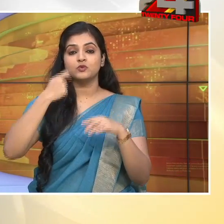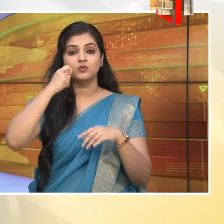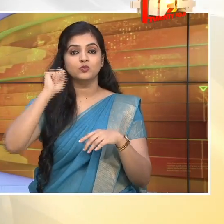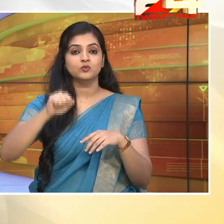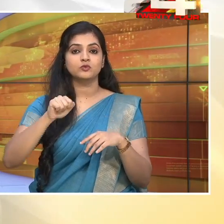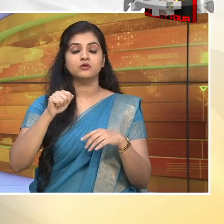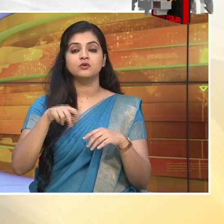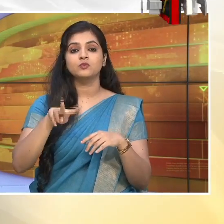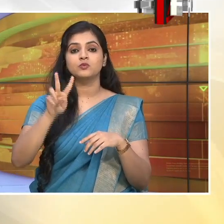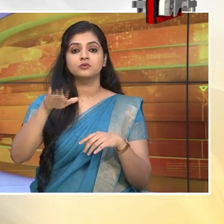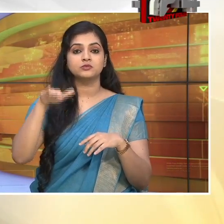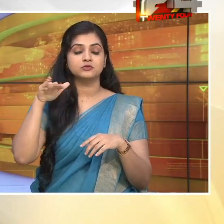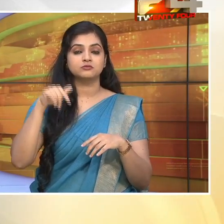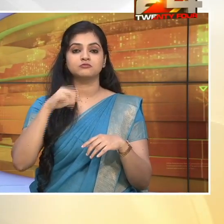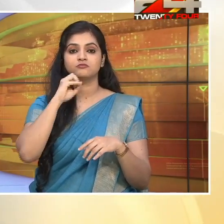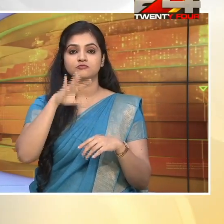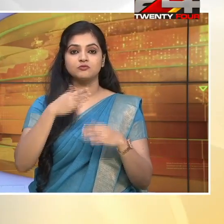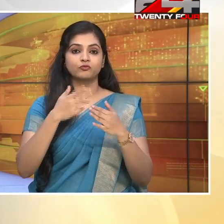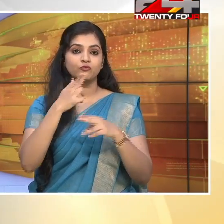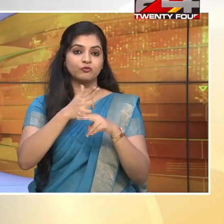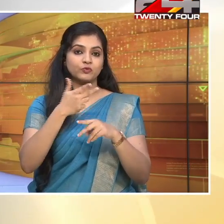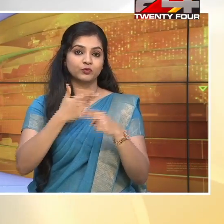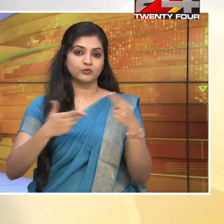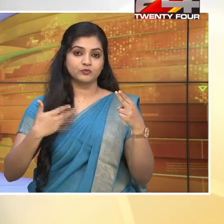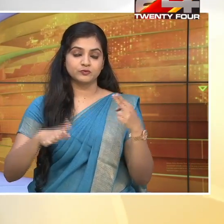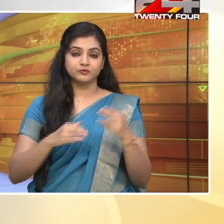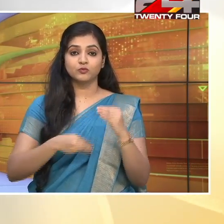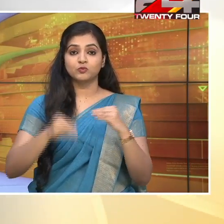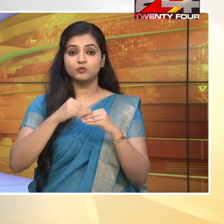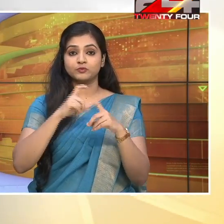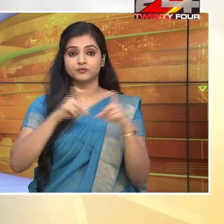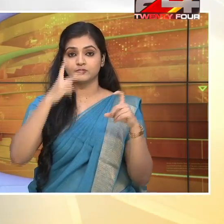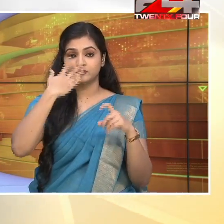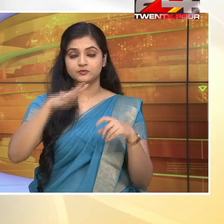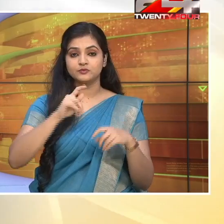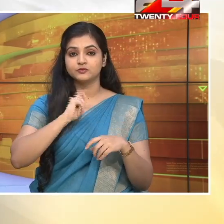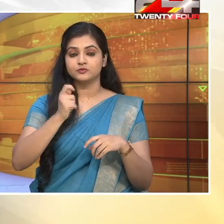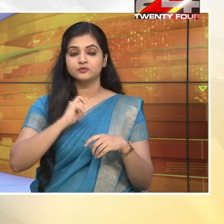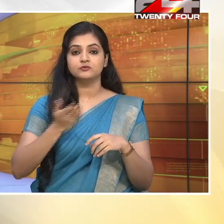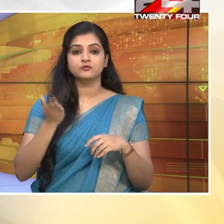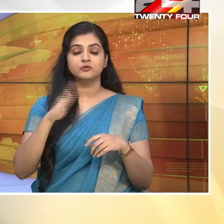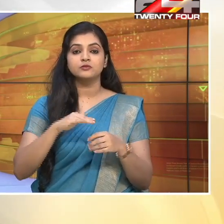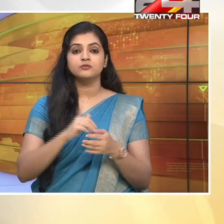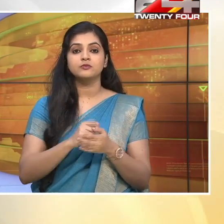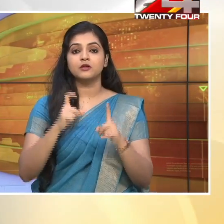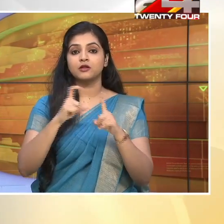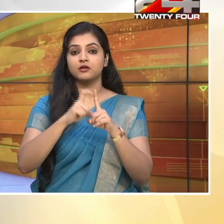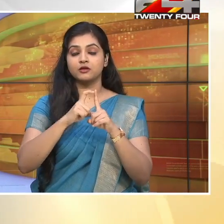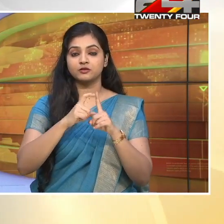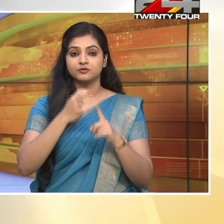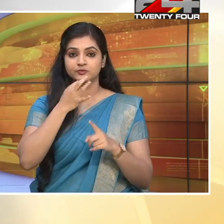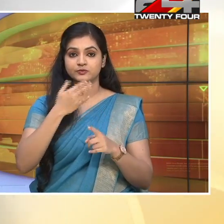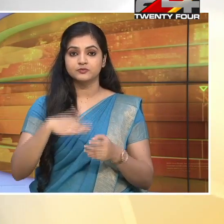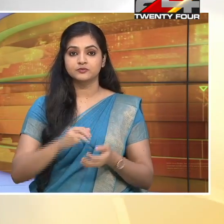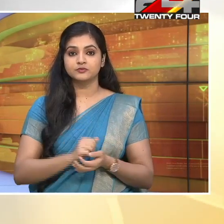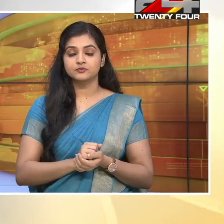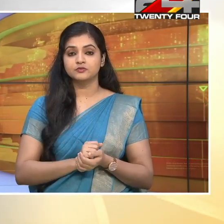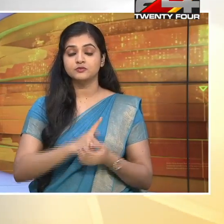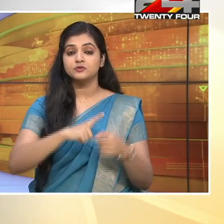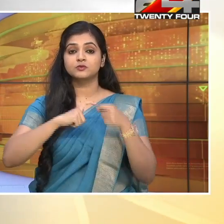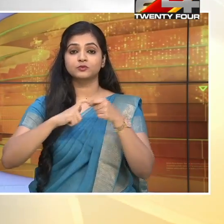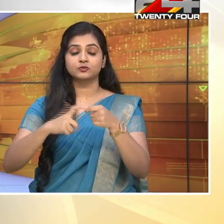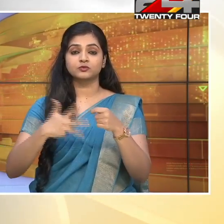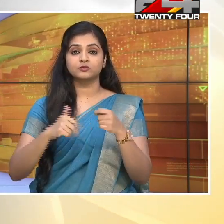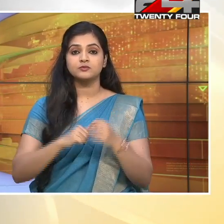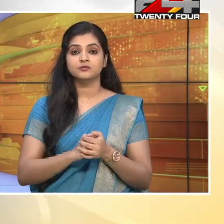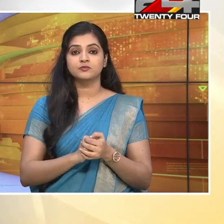യുക്രൈൻ പ്രസിഡന്റ് വ്ളാദിമിർ സെലൻസ്കി രംഗത്തെത്തി. വിവരങ്ങളുമായി MB പ്രദീപ് കുമാറാണ് ഇപ്പോൾ ഡൽഹിയിൽ നിന്ന് ചേരുന്നത്. പ്രദീപ്,